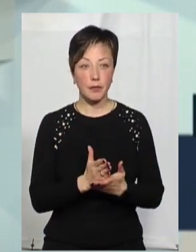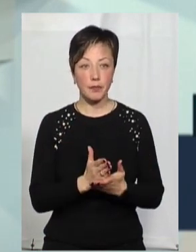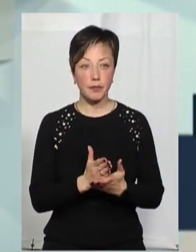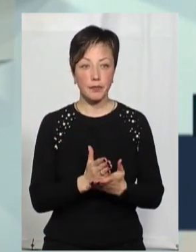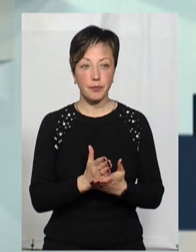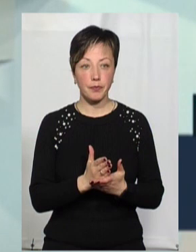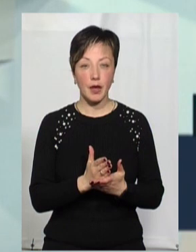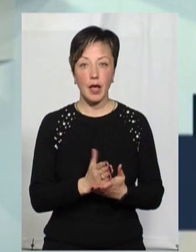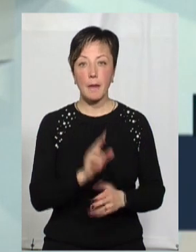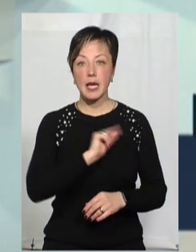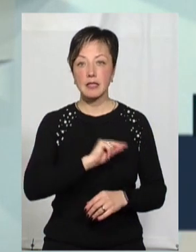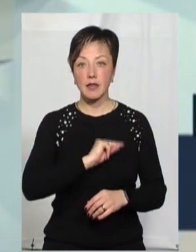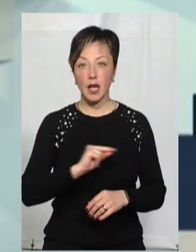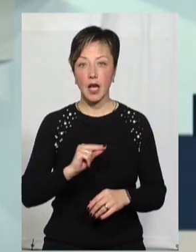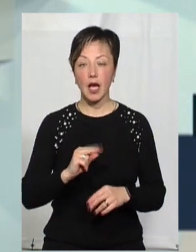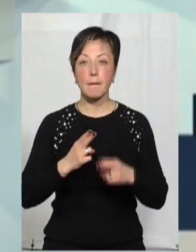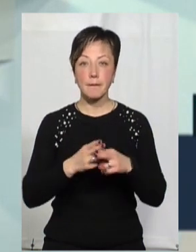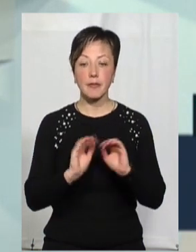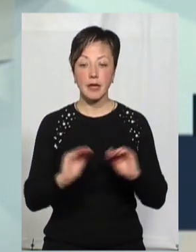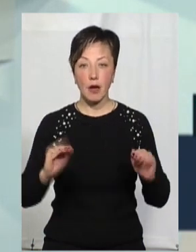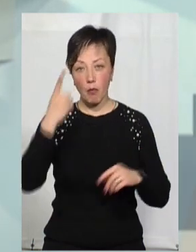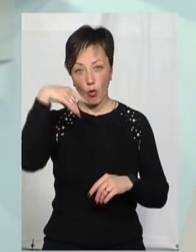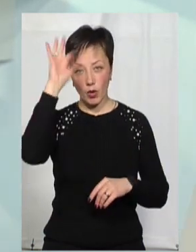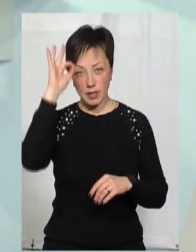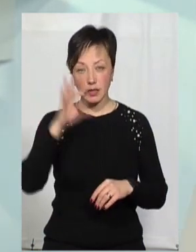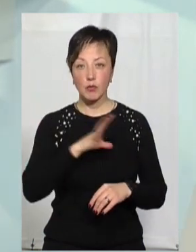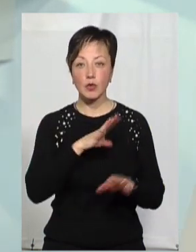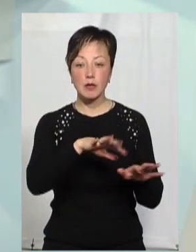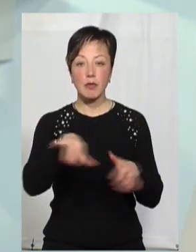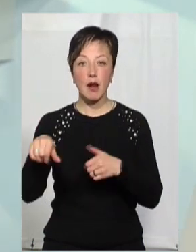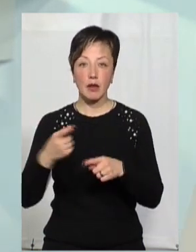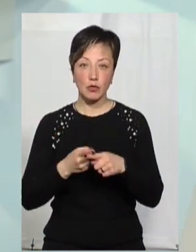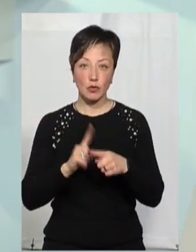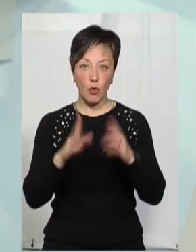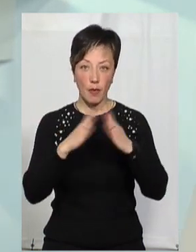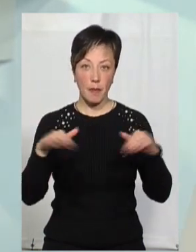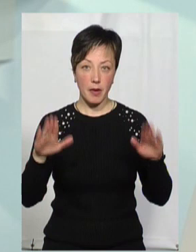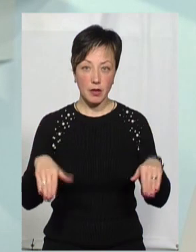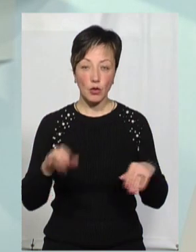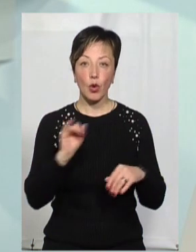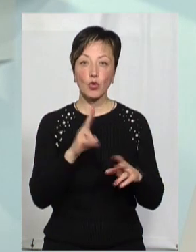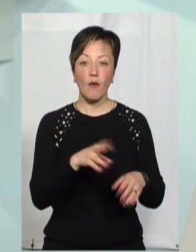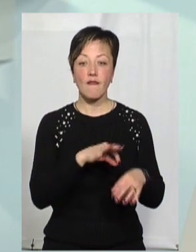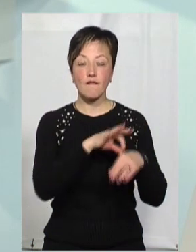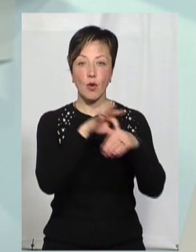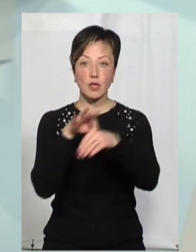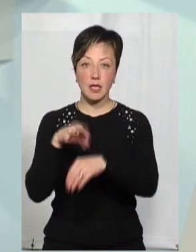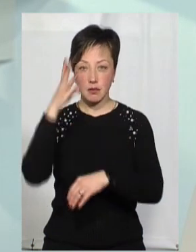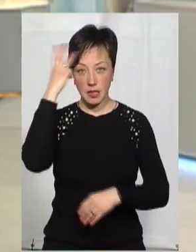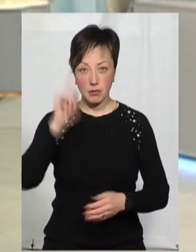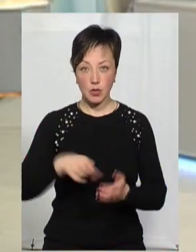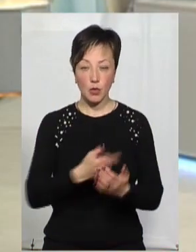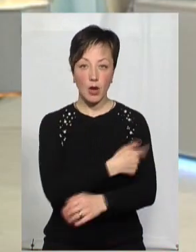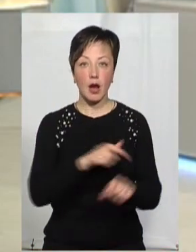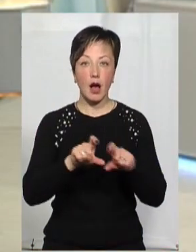працівники ювенальної превенції, ті, які забирали їх звідти з того намету, ті, які возили їх у Хмельницьку